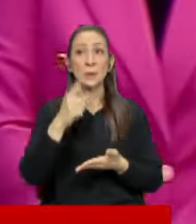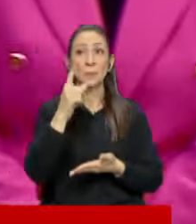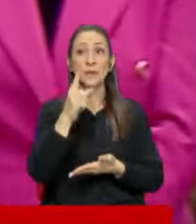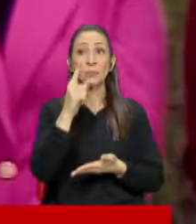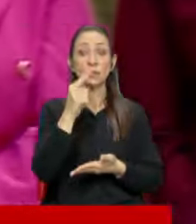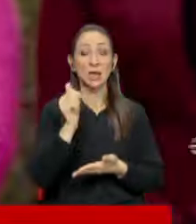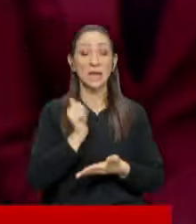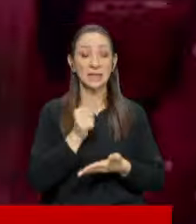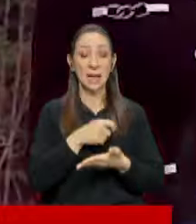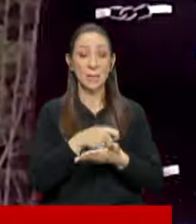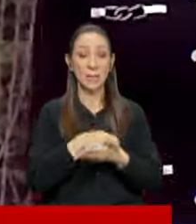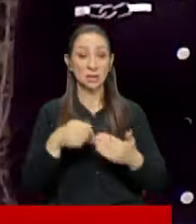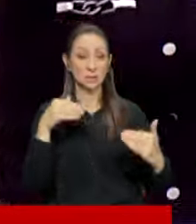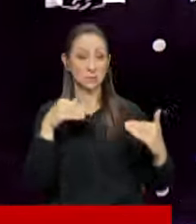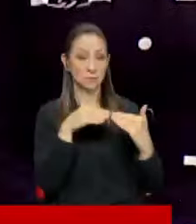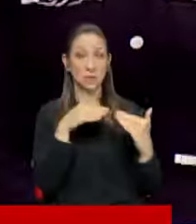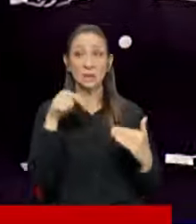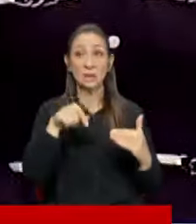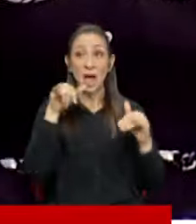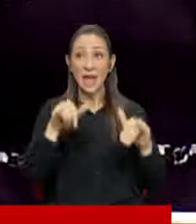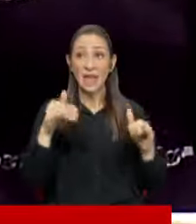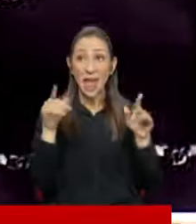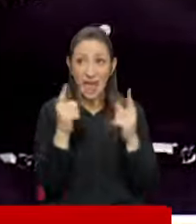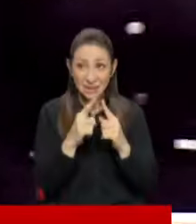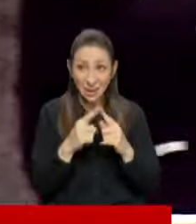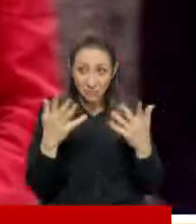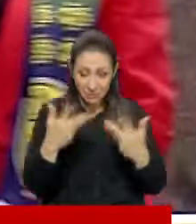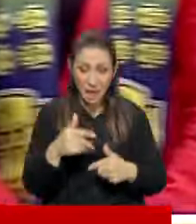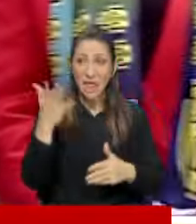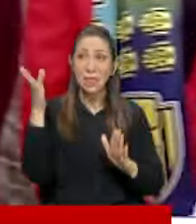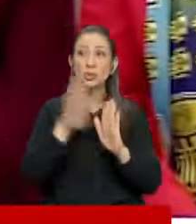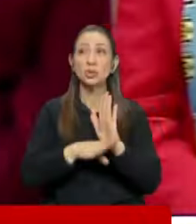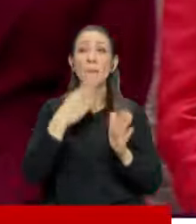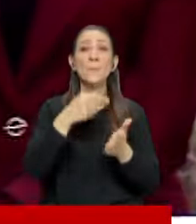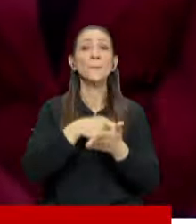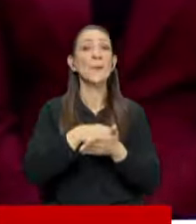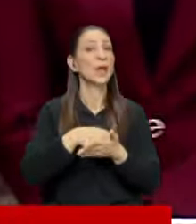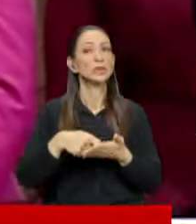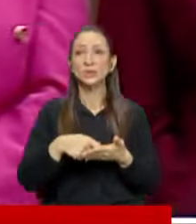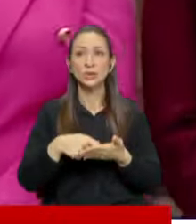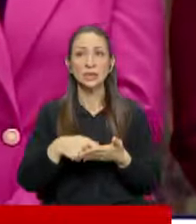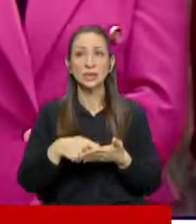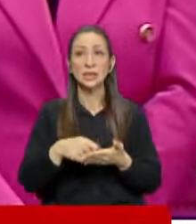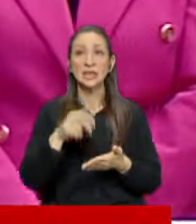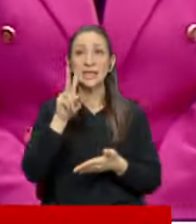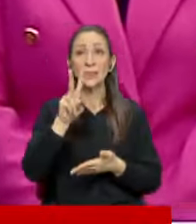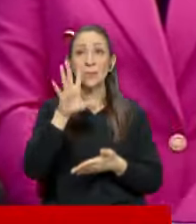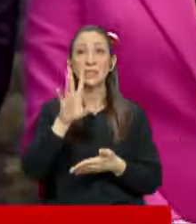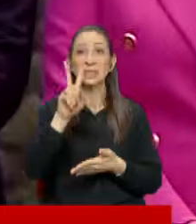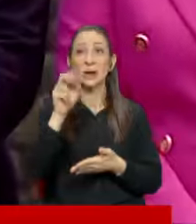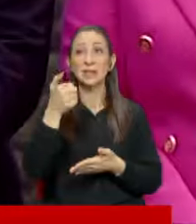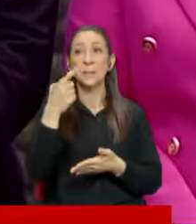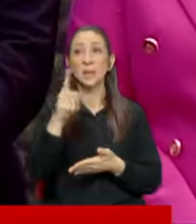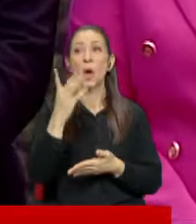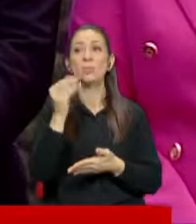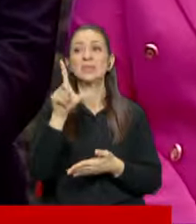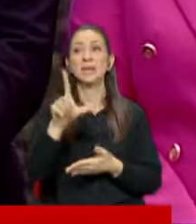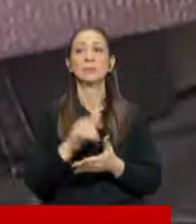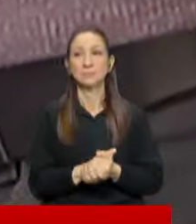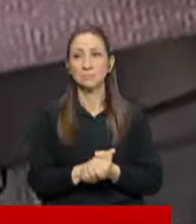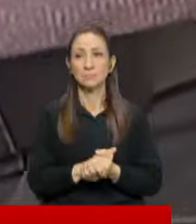1,5 asgari ücretti. Bugün aynı hesap olsa en düşük emekli maaşının 25-26 bin lira